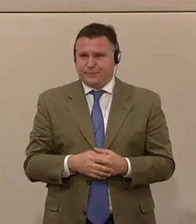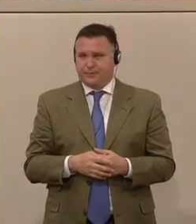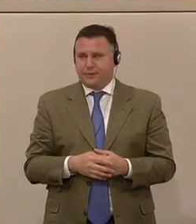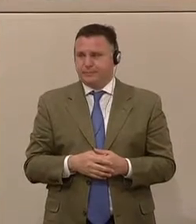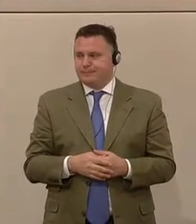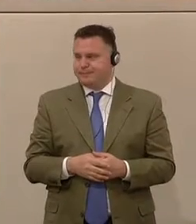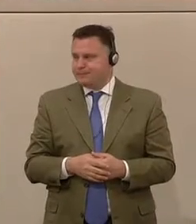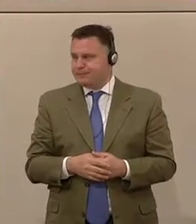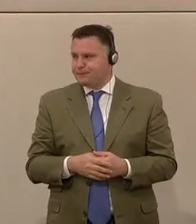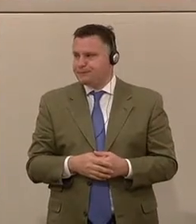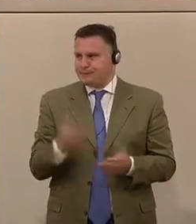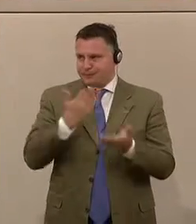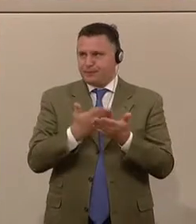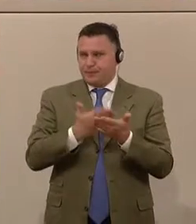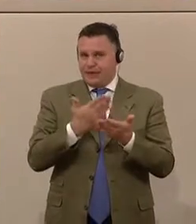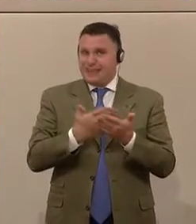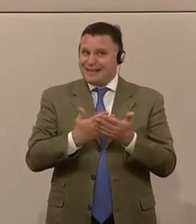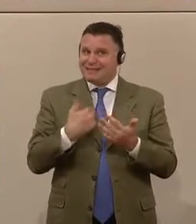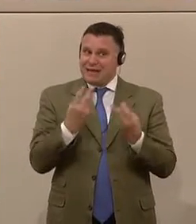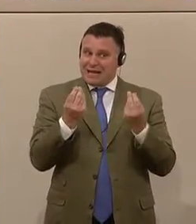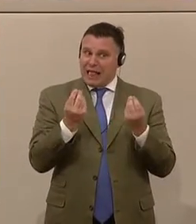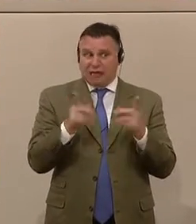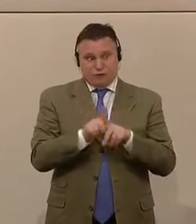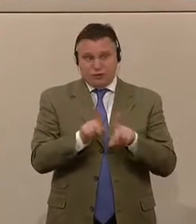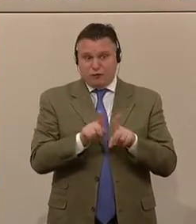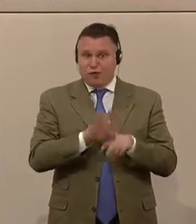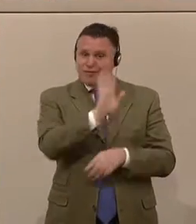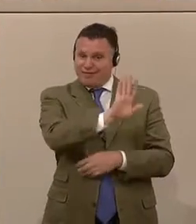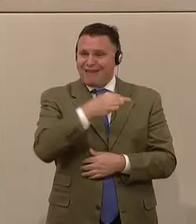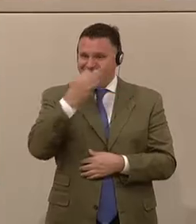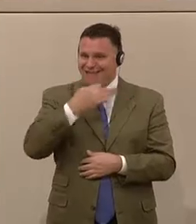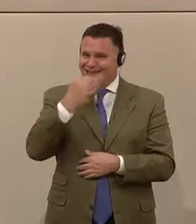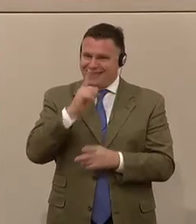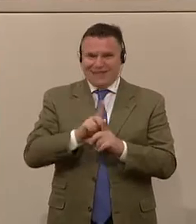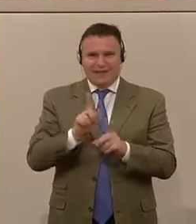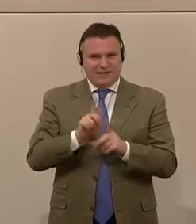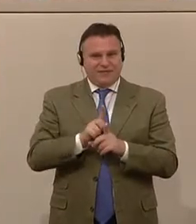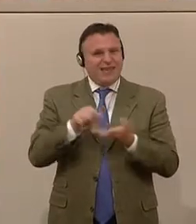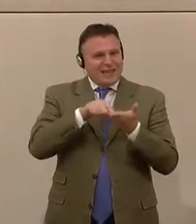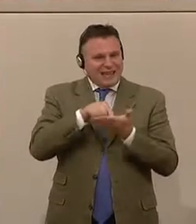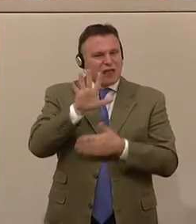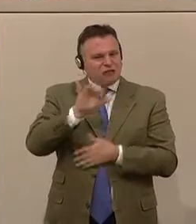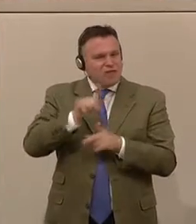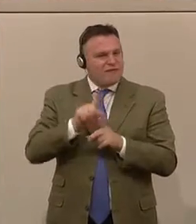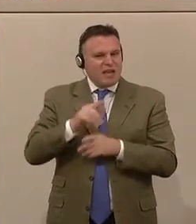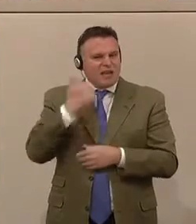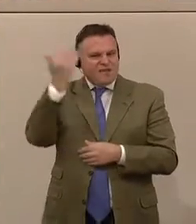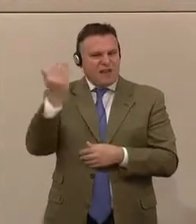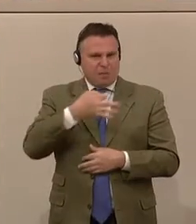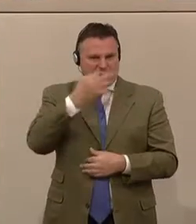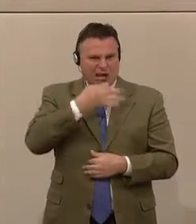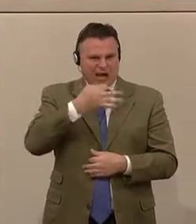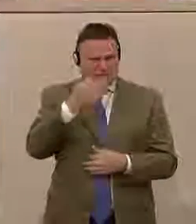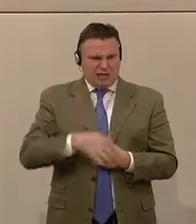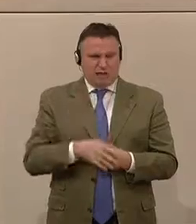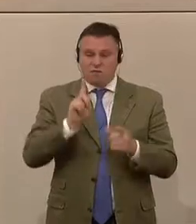Und genauso verhält es sich mit den Reden eben der Kollegen Kern und Schieder. Wenn wir ein Budget